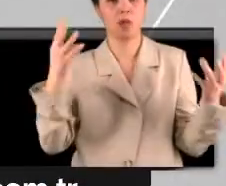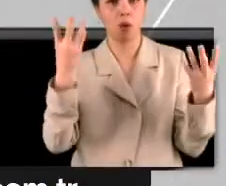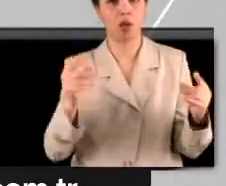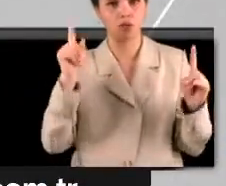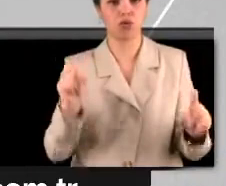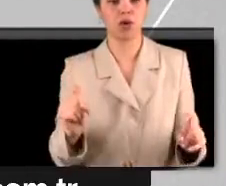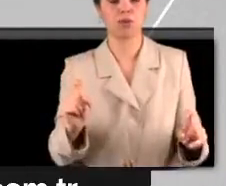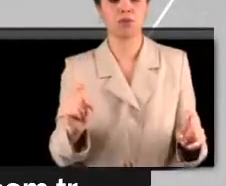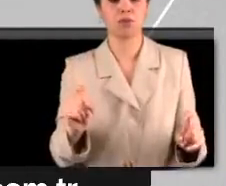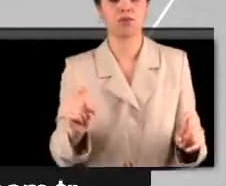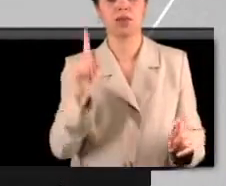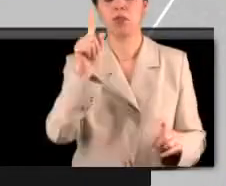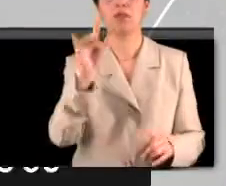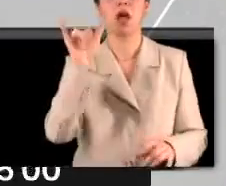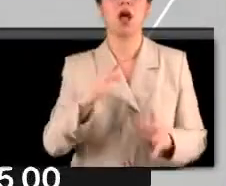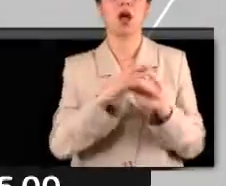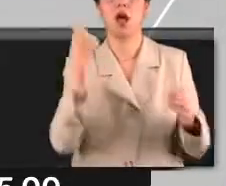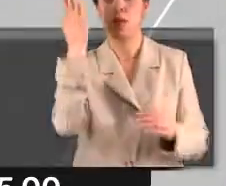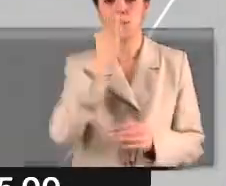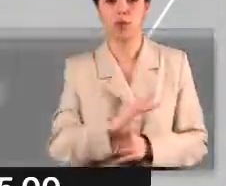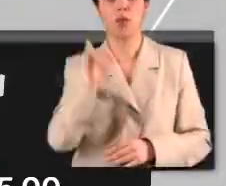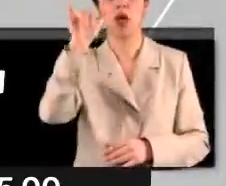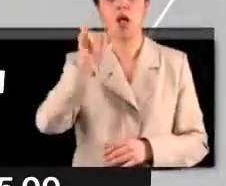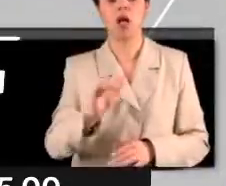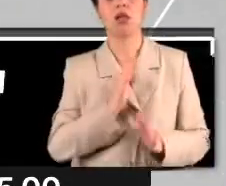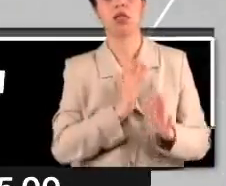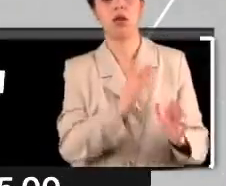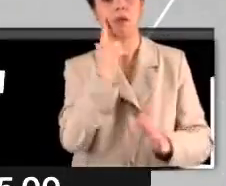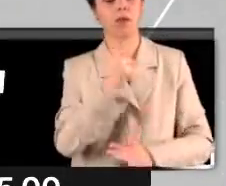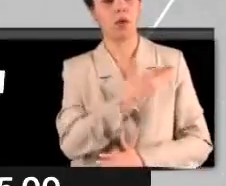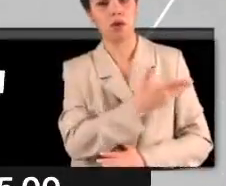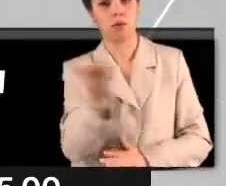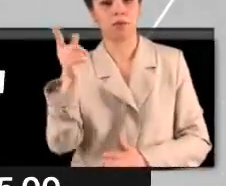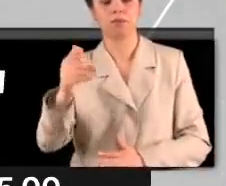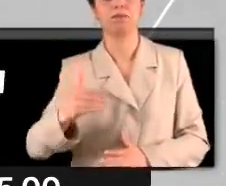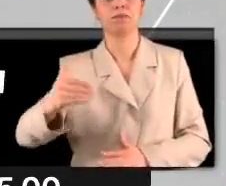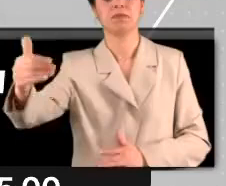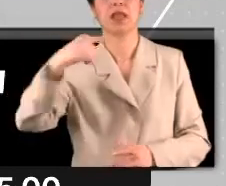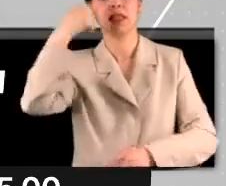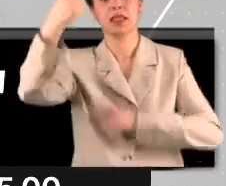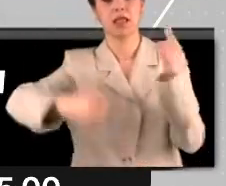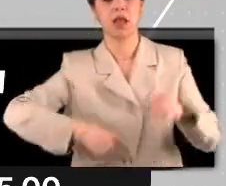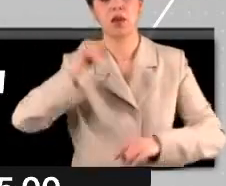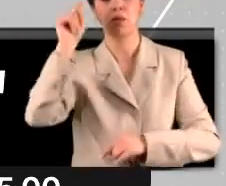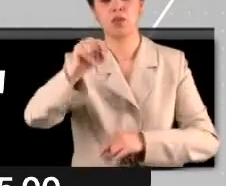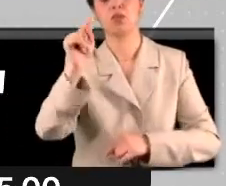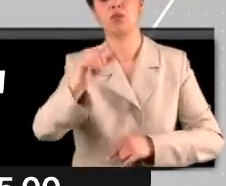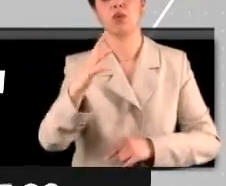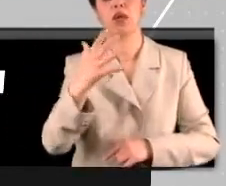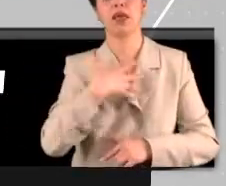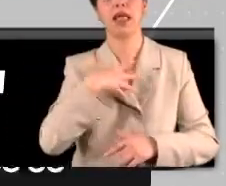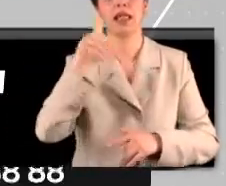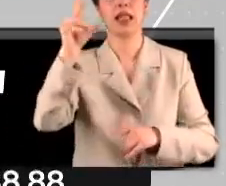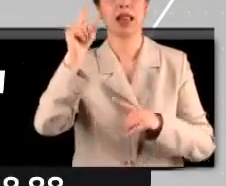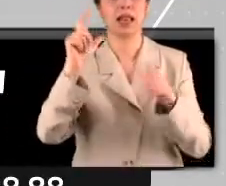mı? Herhangi bir hak kaybı olmadan, hakları baki olmak üzere önümüzdeki sezon bulundukları